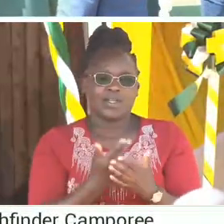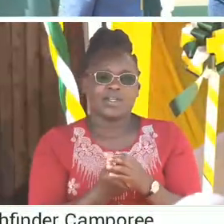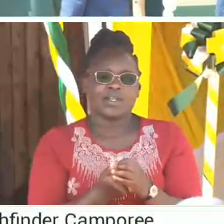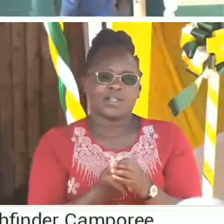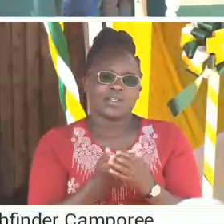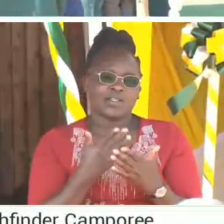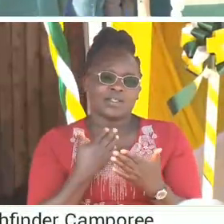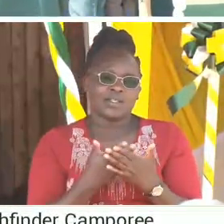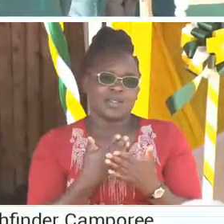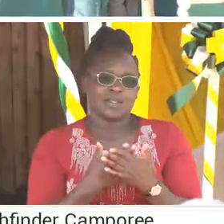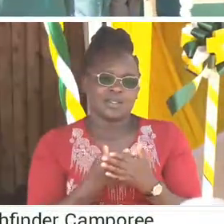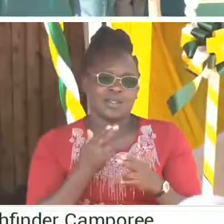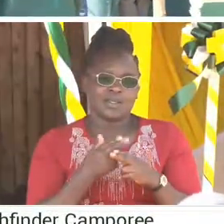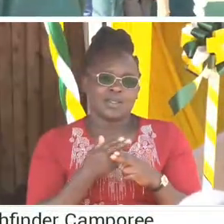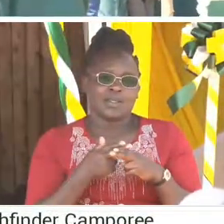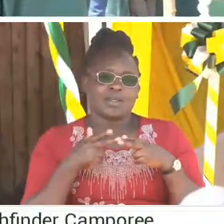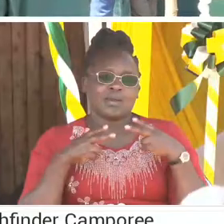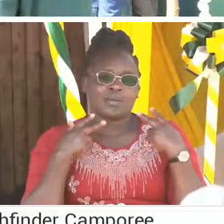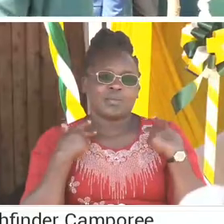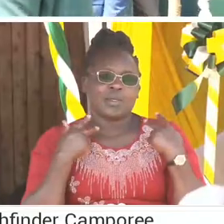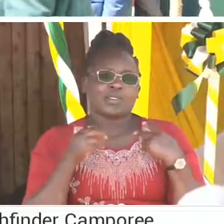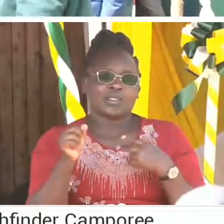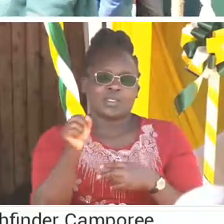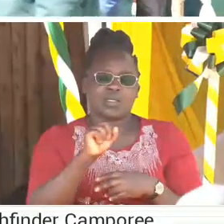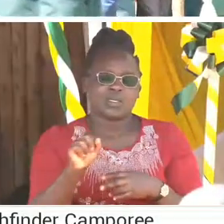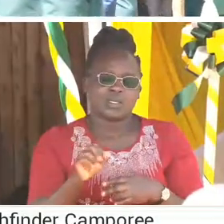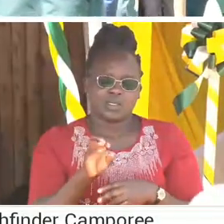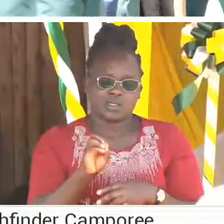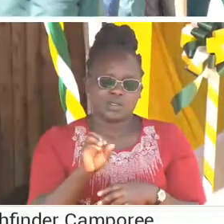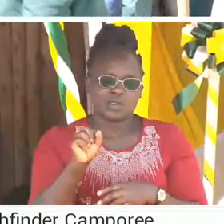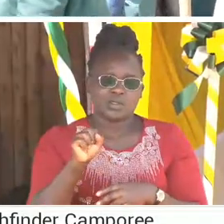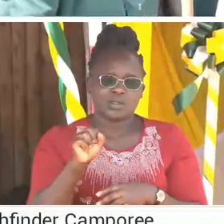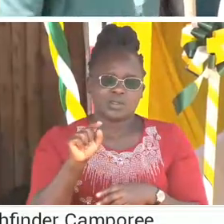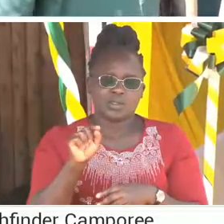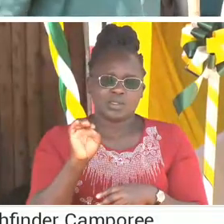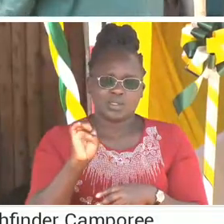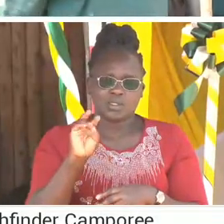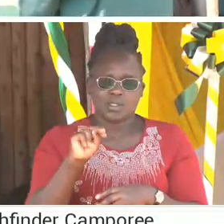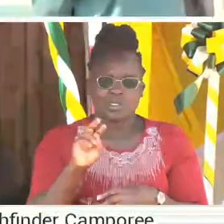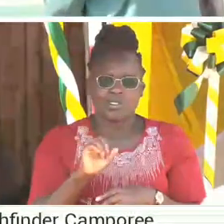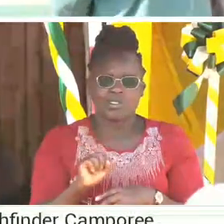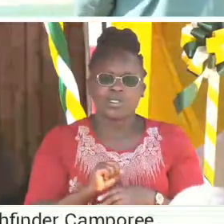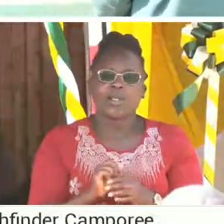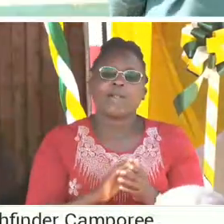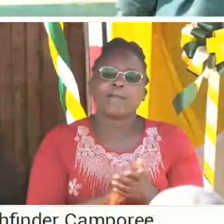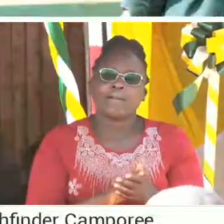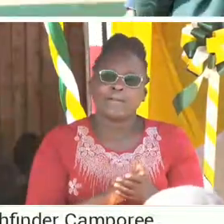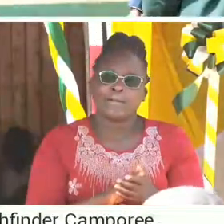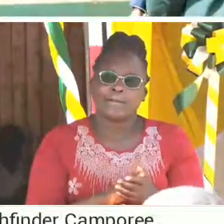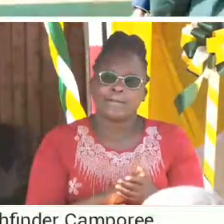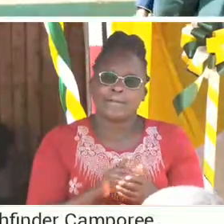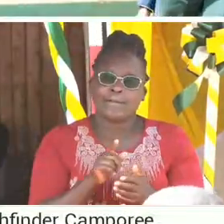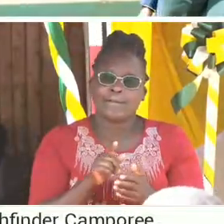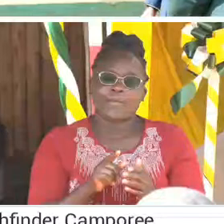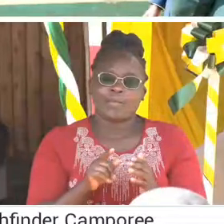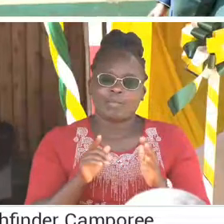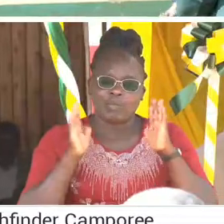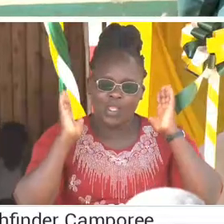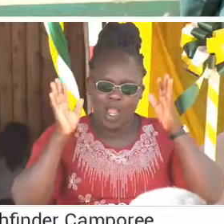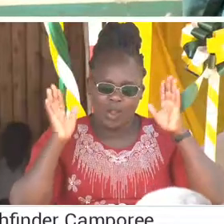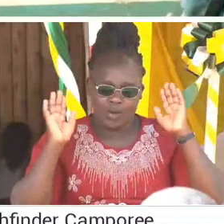hii. Jina ni Pastor Sostens Maritim. Aye, wapili wa Kapsabet Station. Wapenzi wa Bwana,